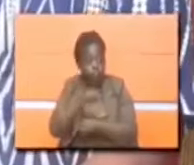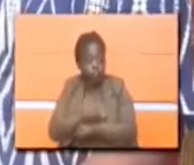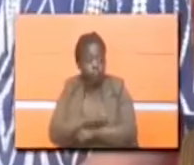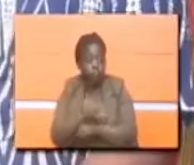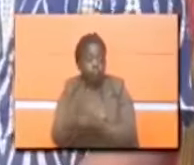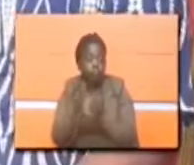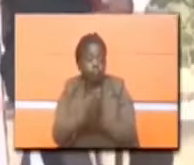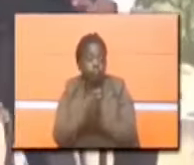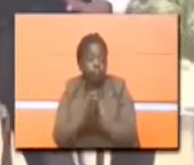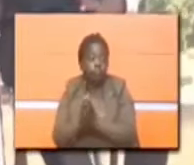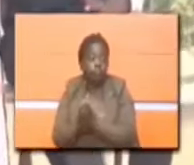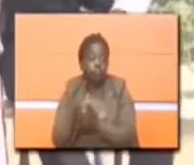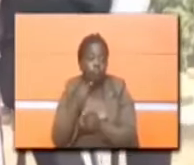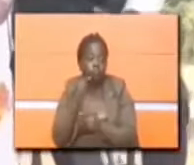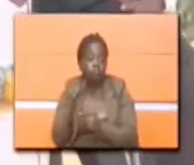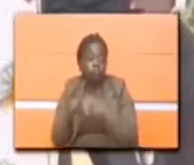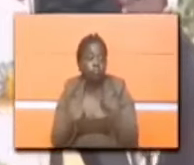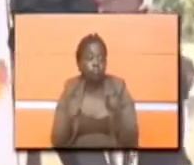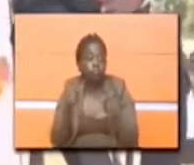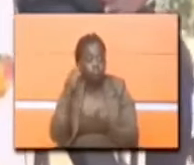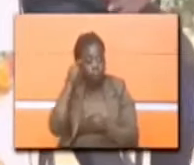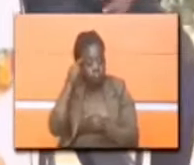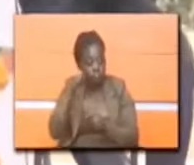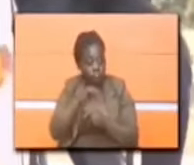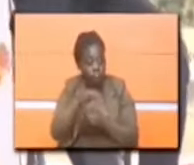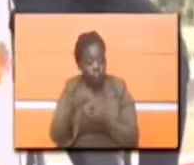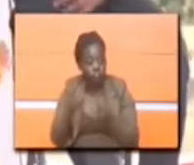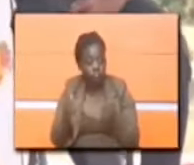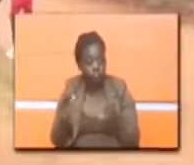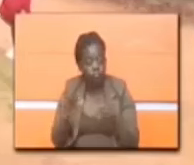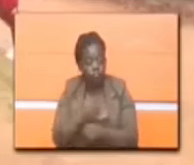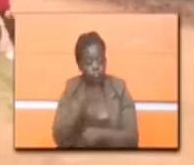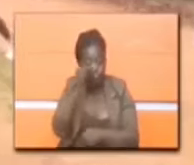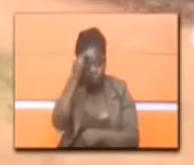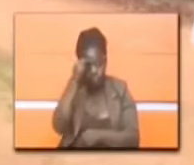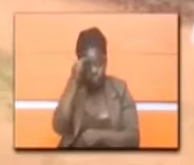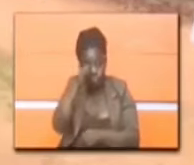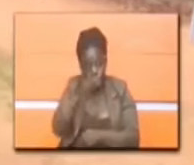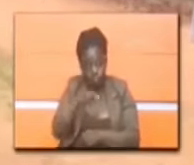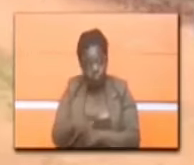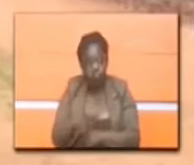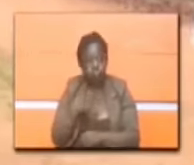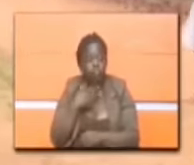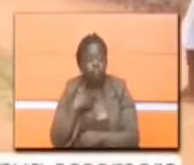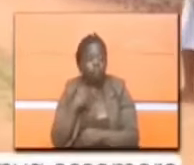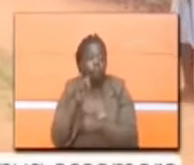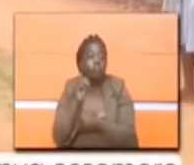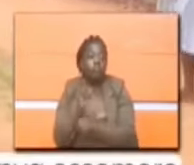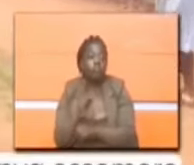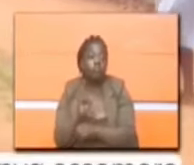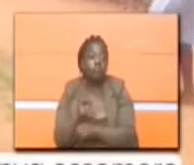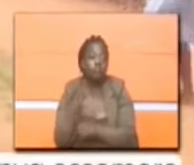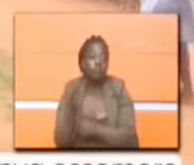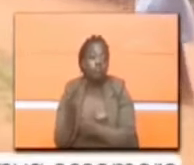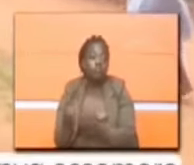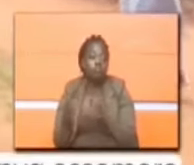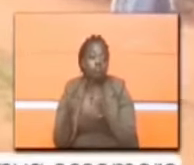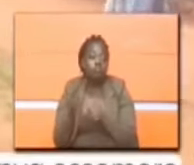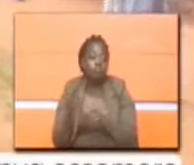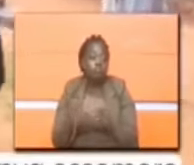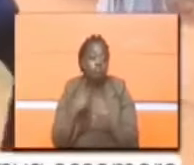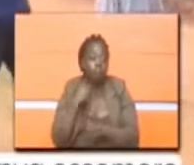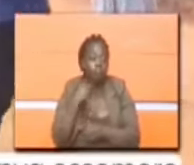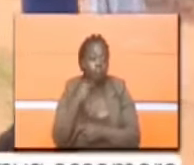asiimye abaliddukanya olw'okufulumya omuyizi ajjudde. Kale njagala obakubiriza ogatta eddoboozi lyange